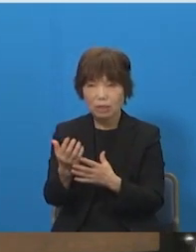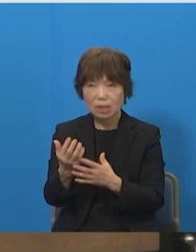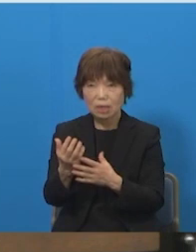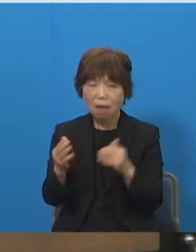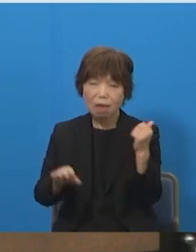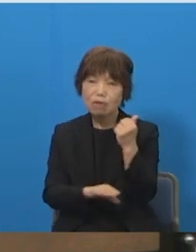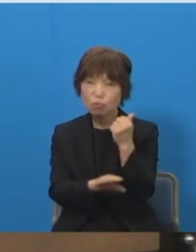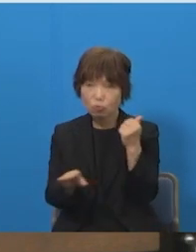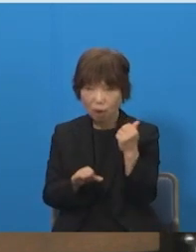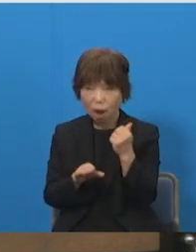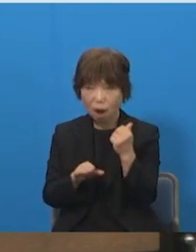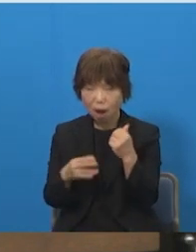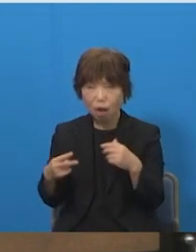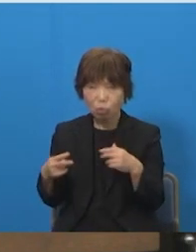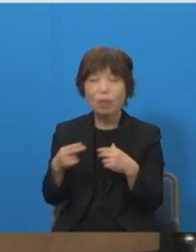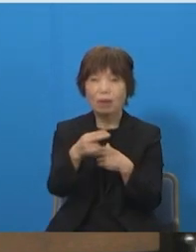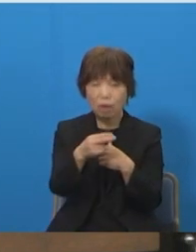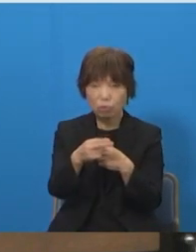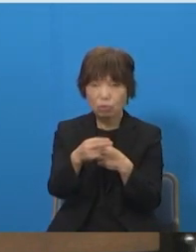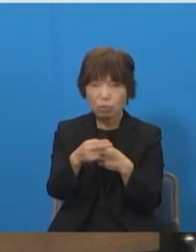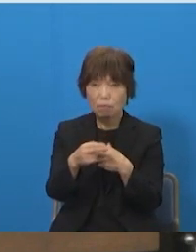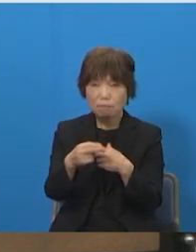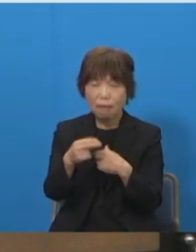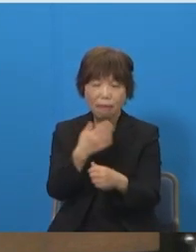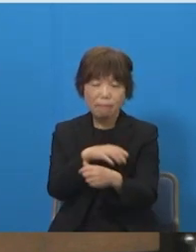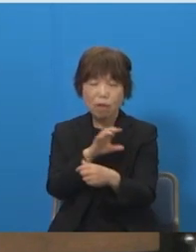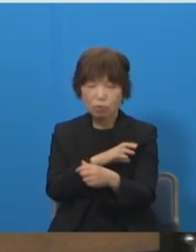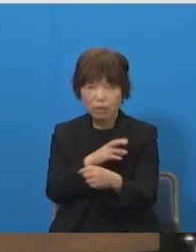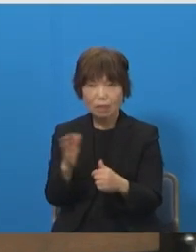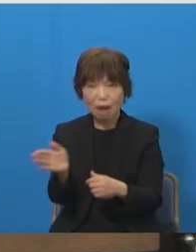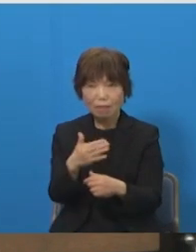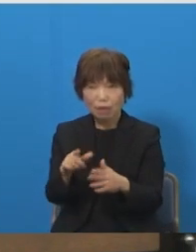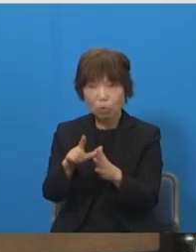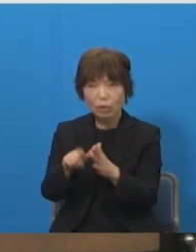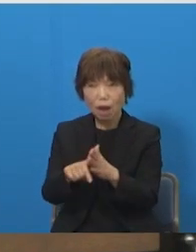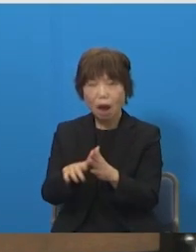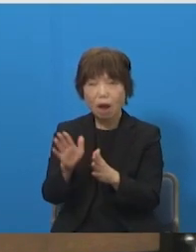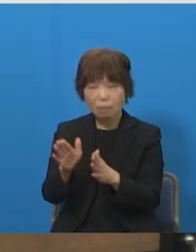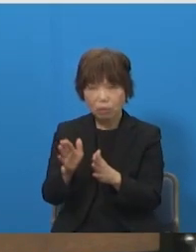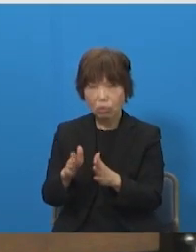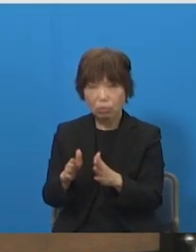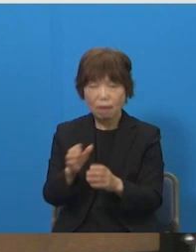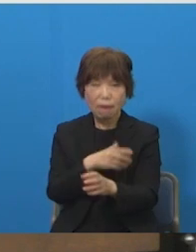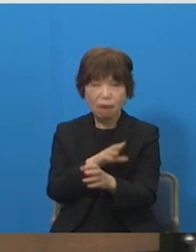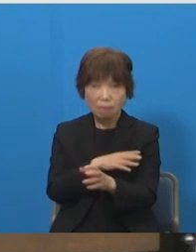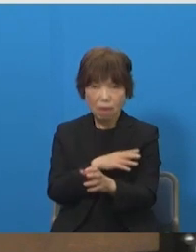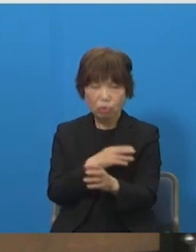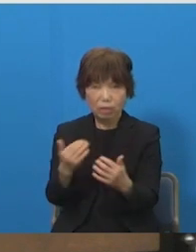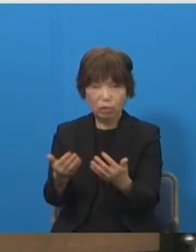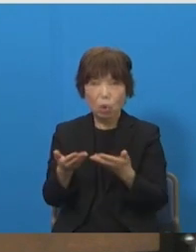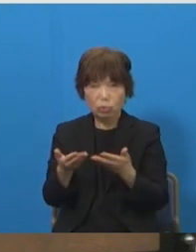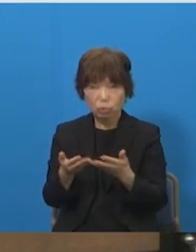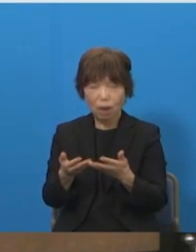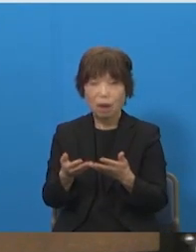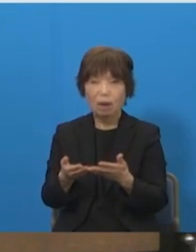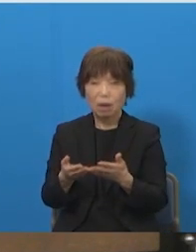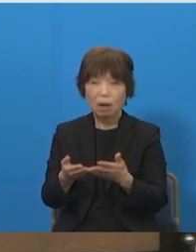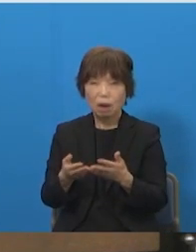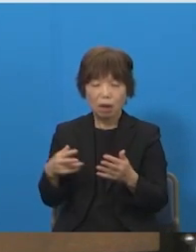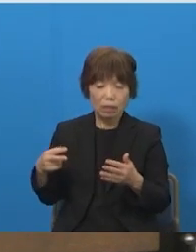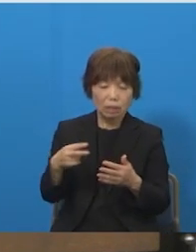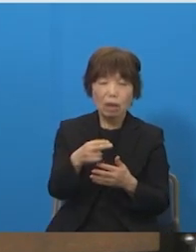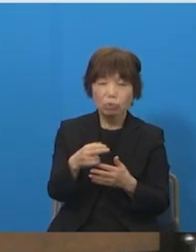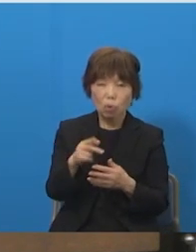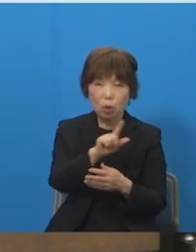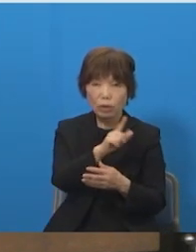能性があり、エネルギー供給の空白期間が発生してしまいます。エネルギー供給が途絶えると、さまざまな問題が起